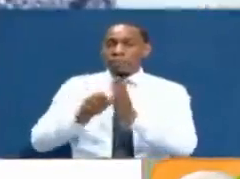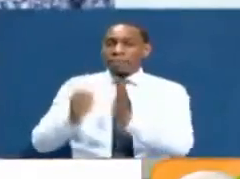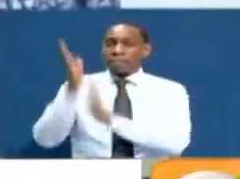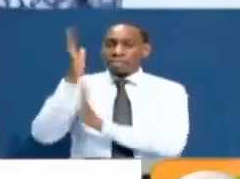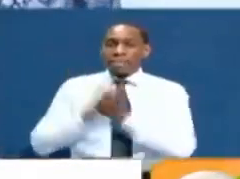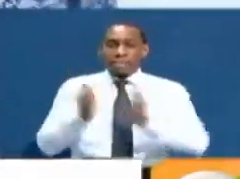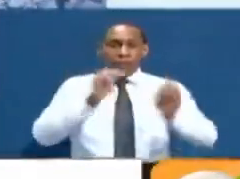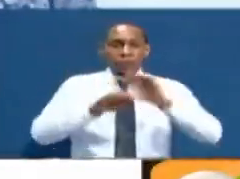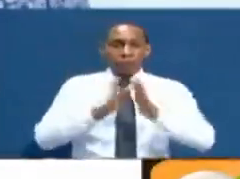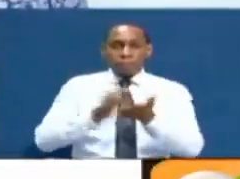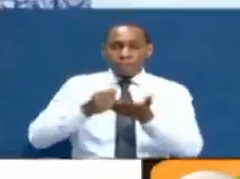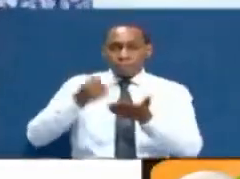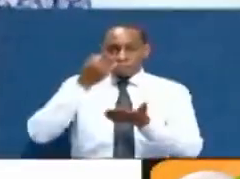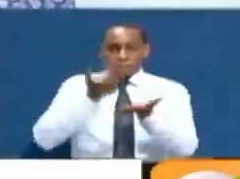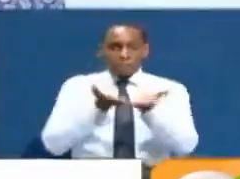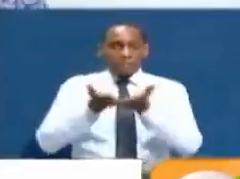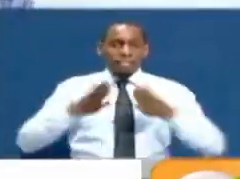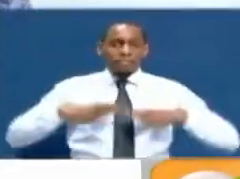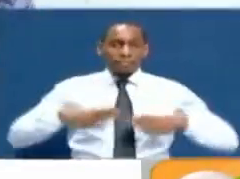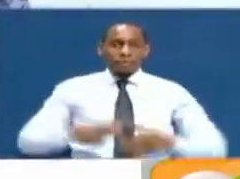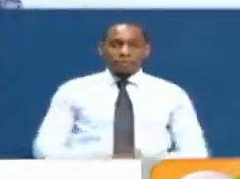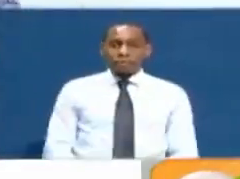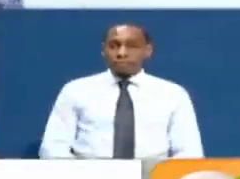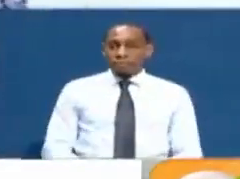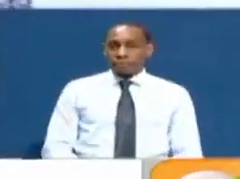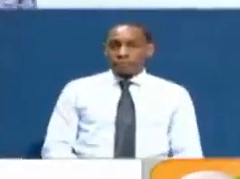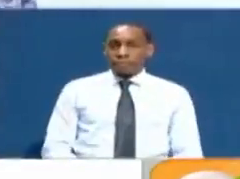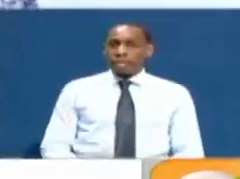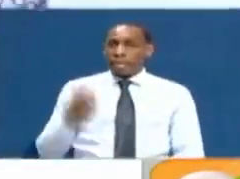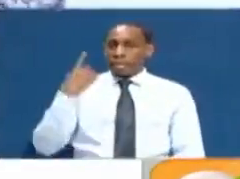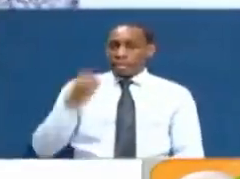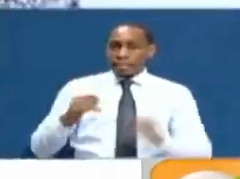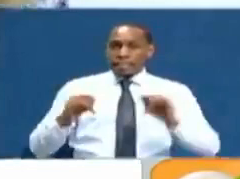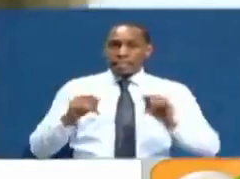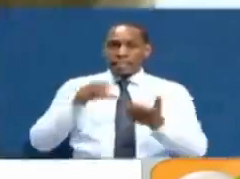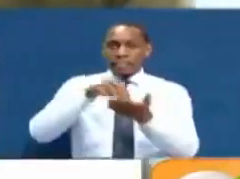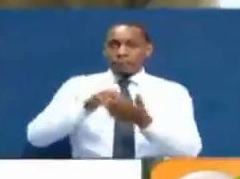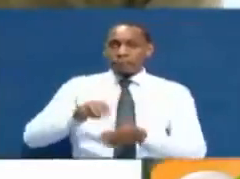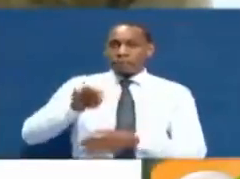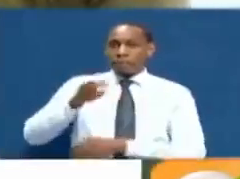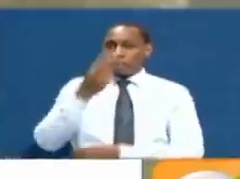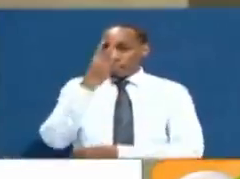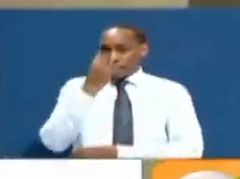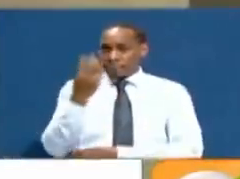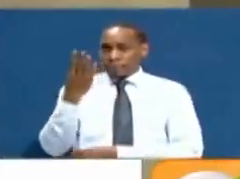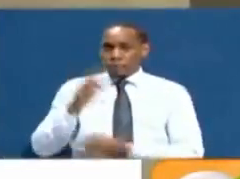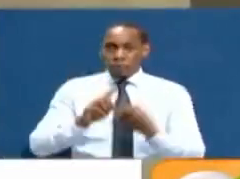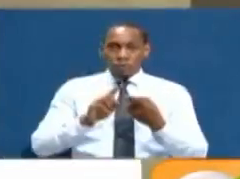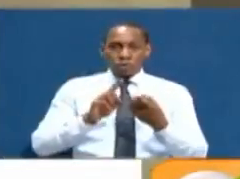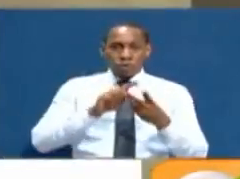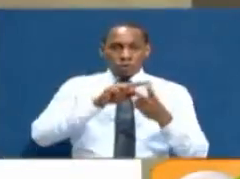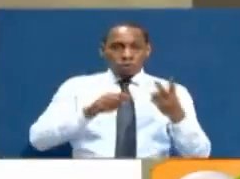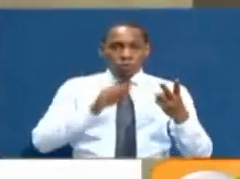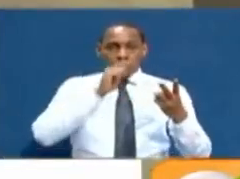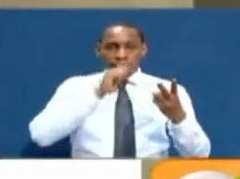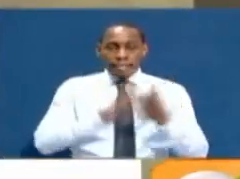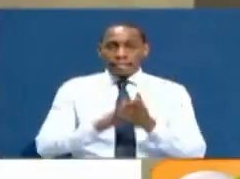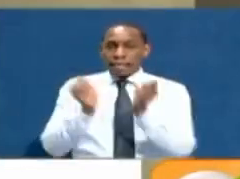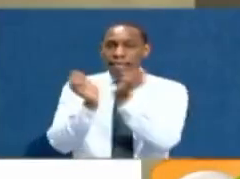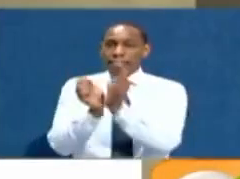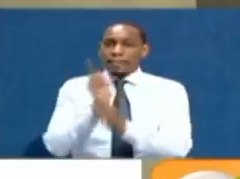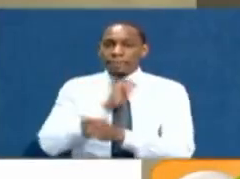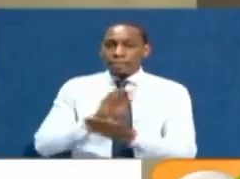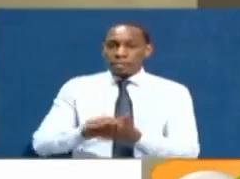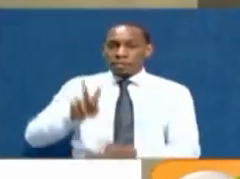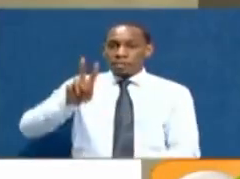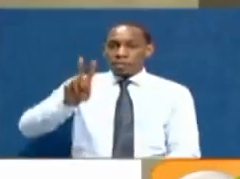yanachangiwa na walanguzi wa mihadarati. Katika kisa cha hivi punde, washukiwa wanne, wawili kutoka Tanzania, walikamatwa na kilo mbili za